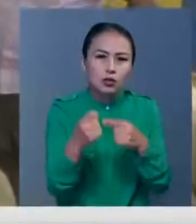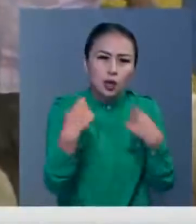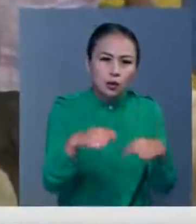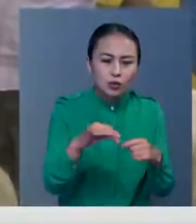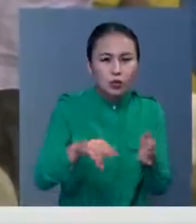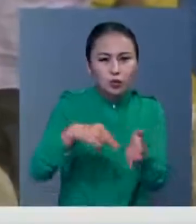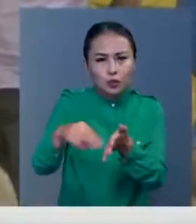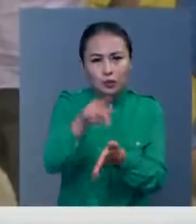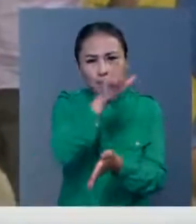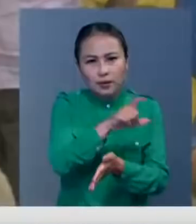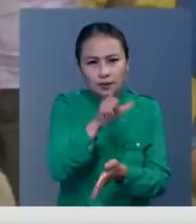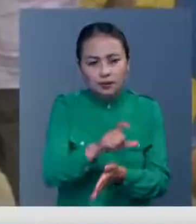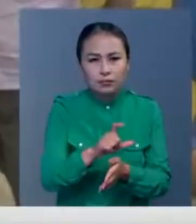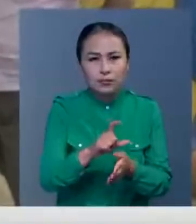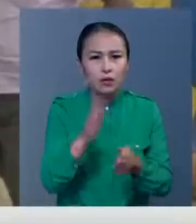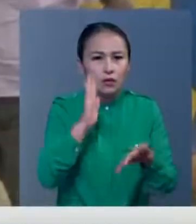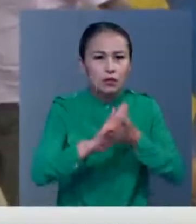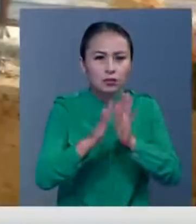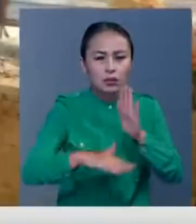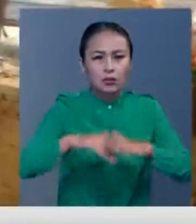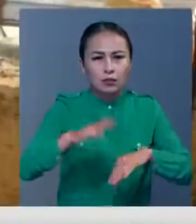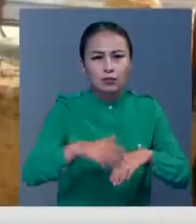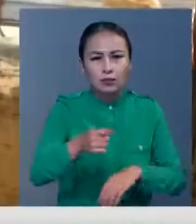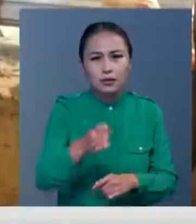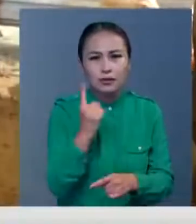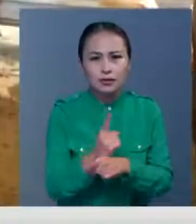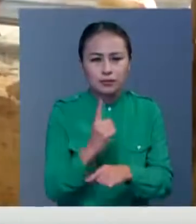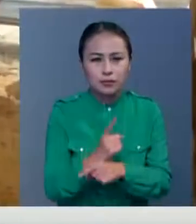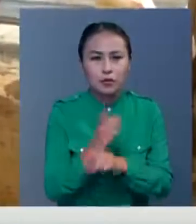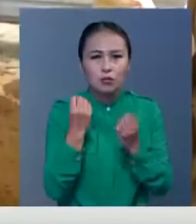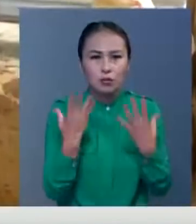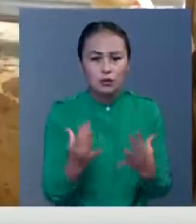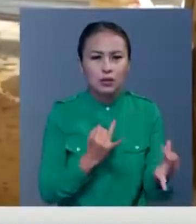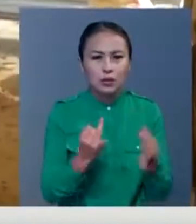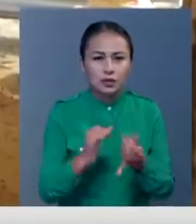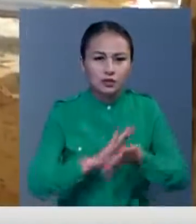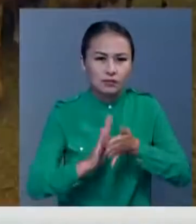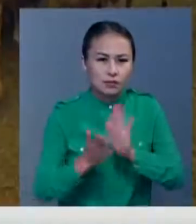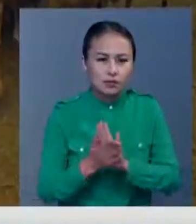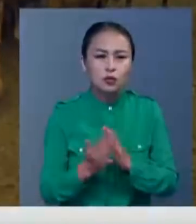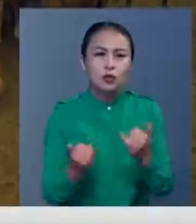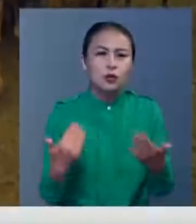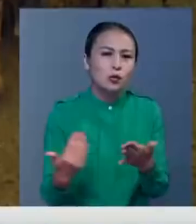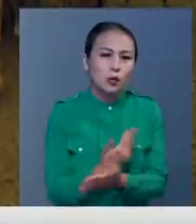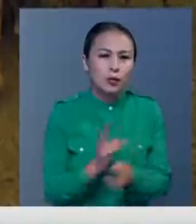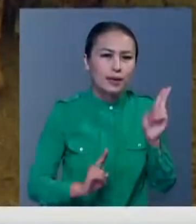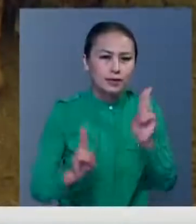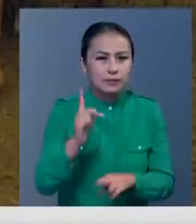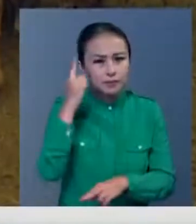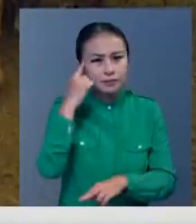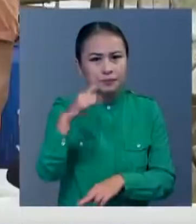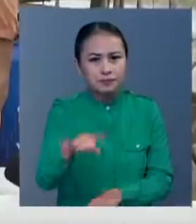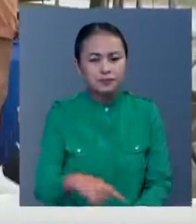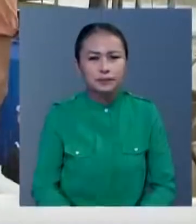мен алушы саудаласқан кезде қол алыспай, келісу қажет. Мұны жадында ұстаған базаршылар жаңа әдіс ойлап